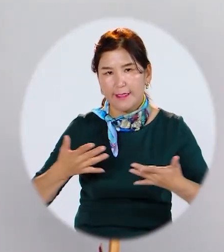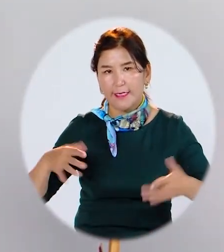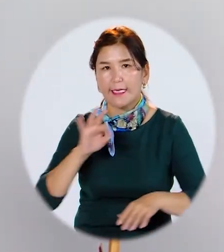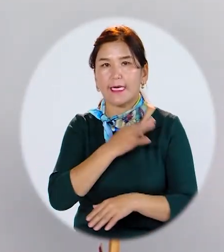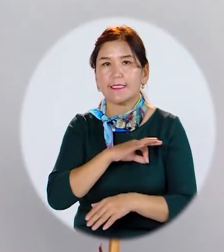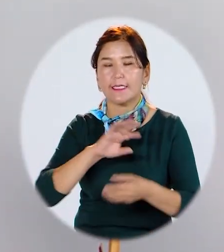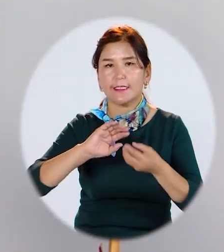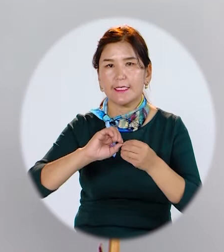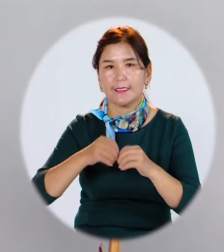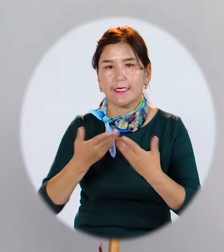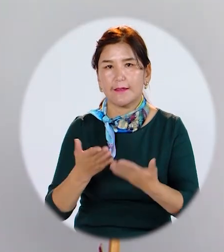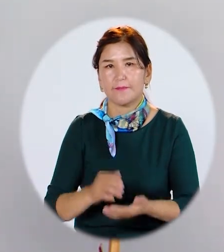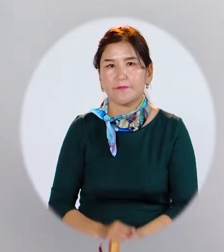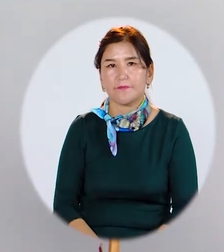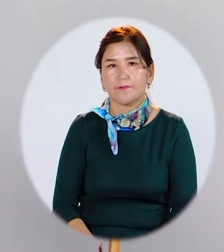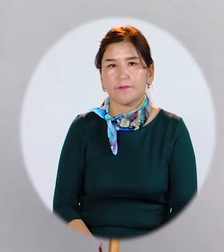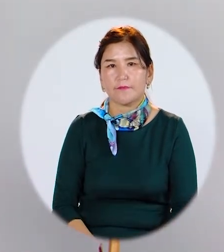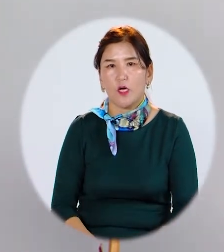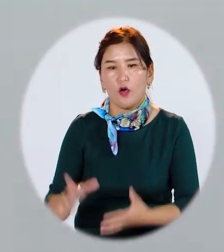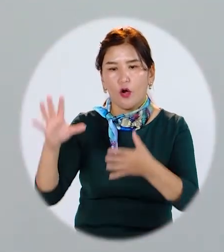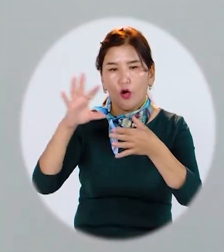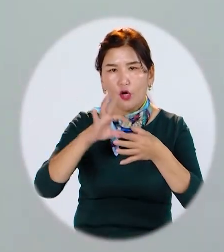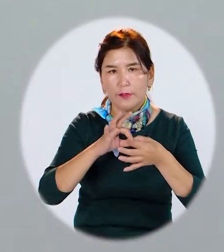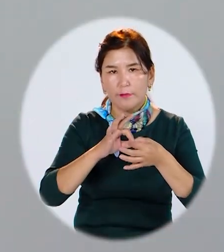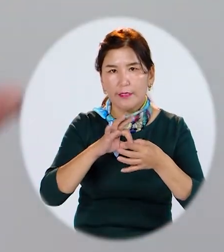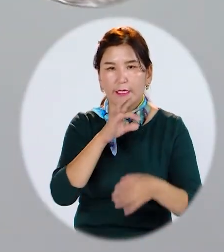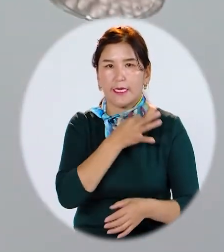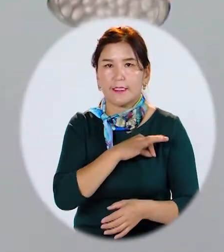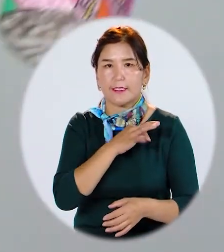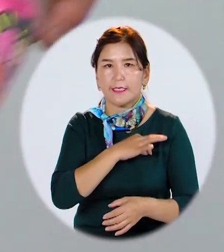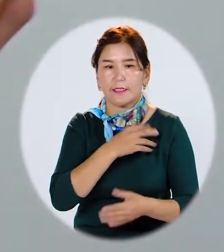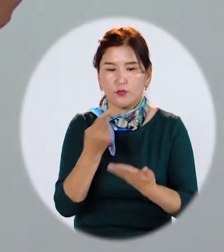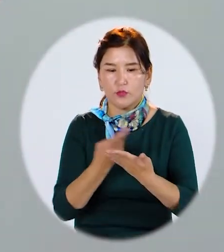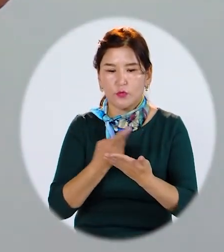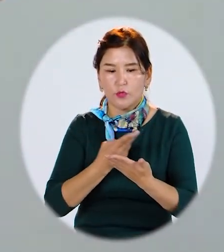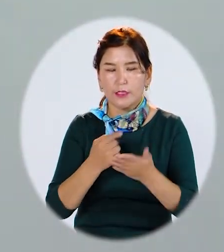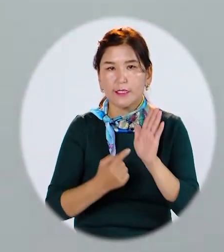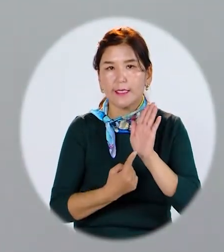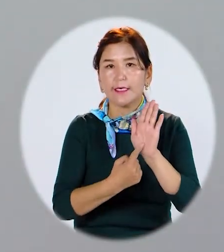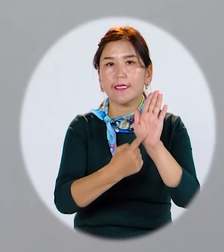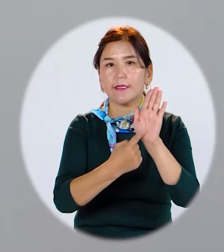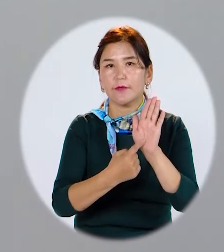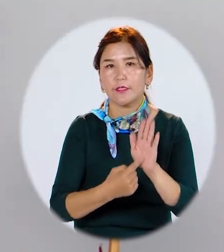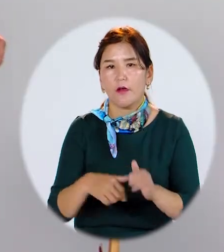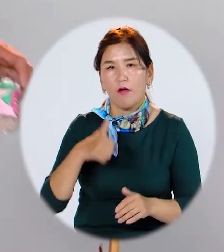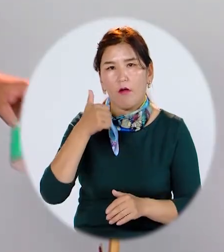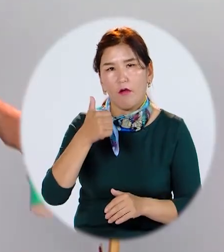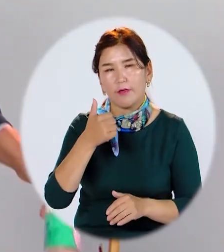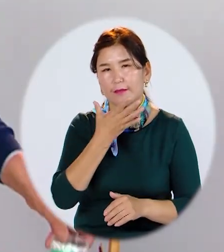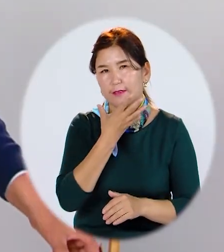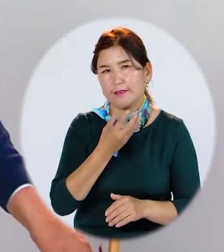мөн холболтыг ашиглан одоо энэ зурж үзүүлж ингэж гоёмсог хэлбэрээр